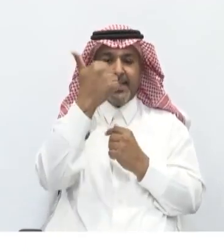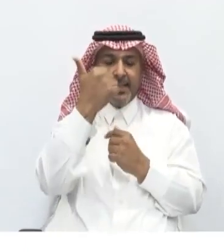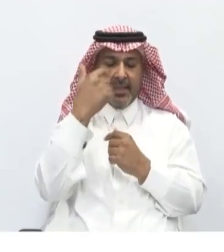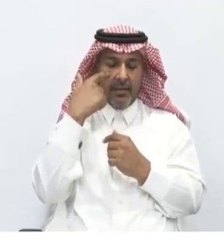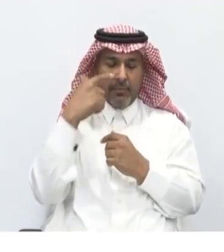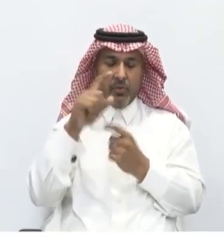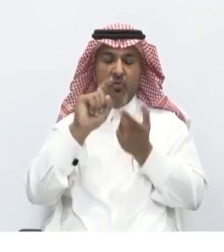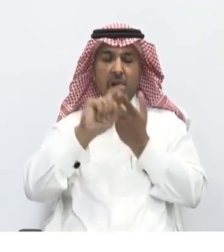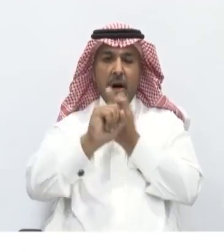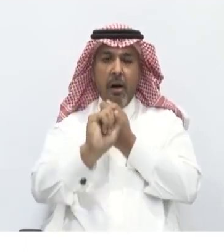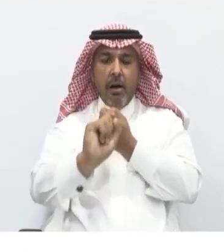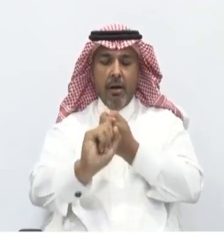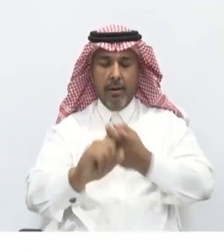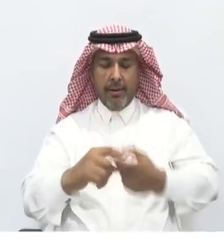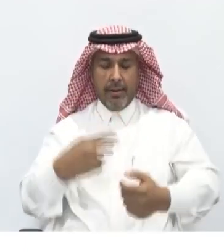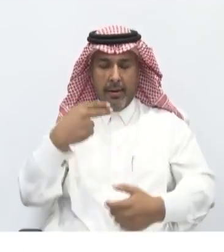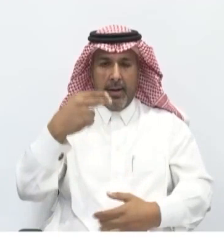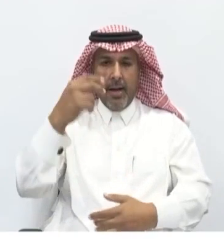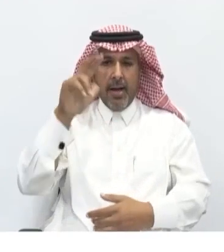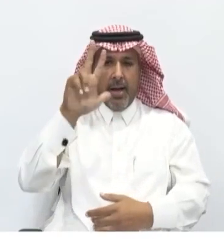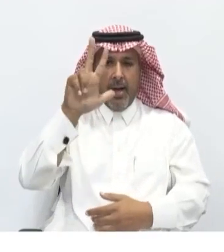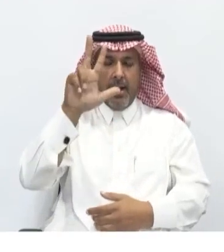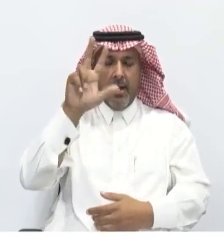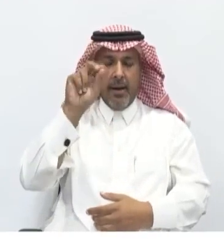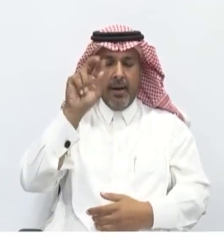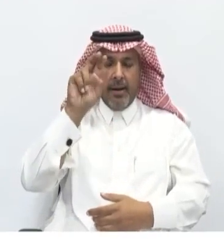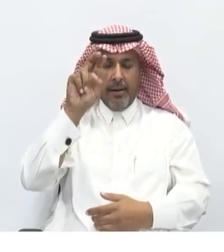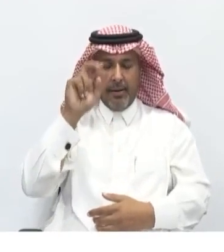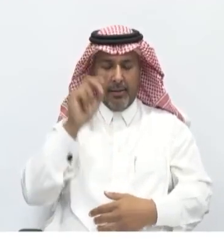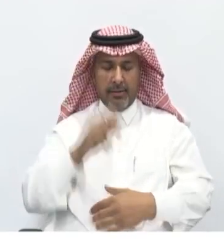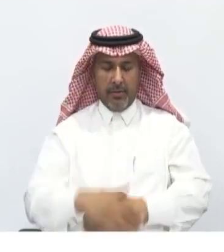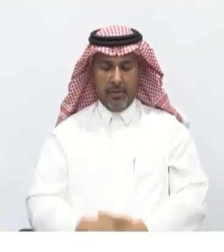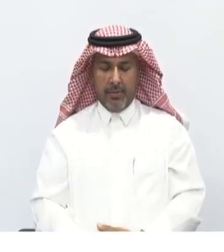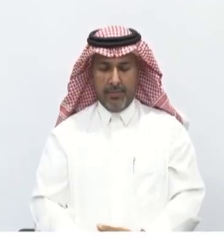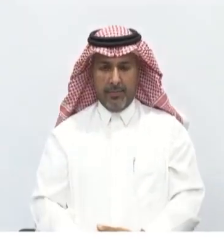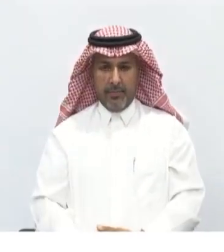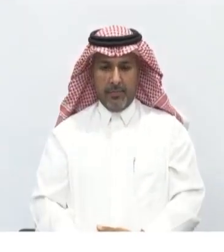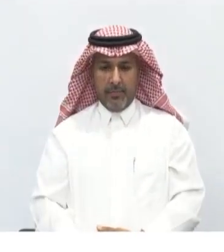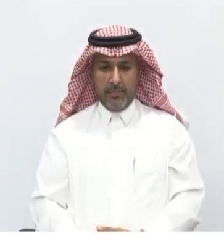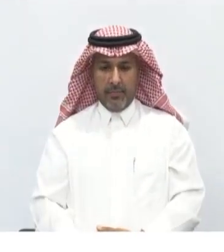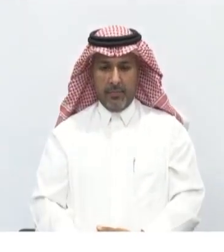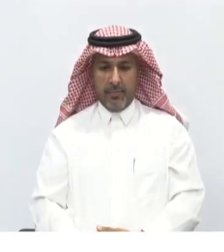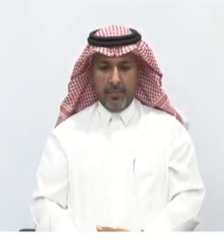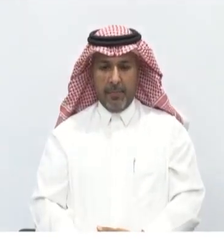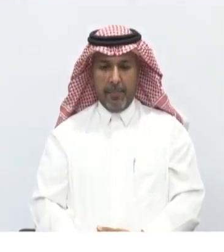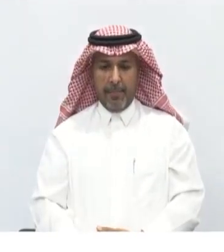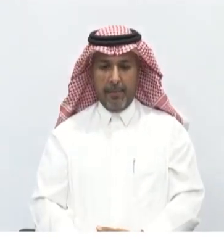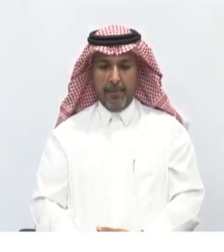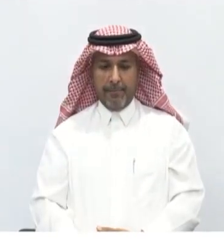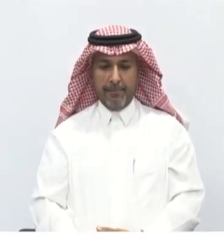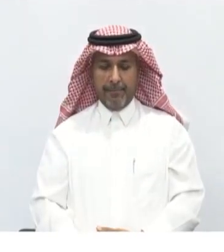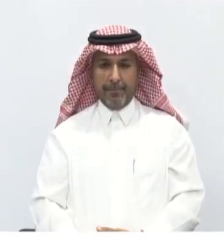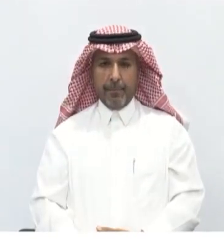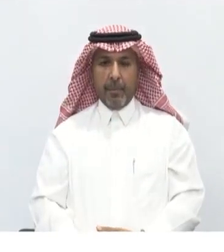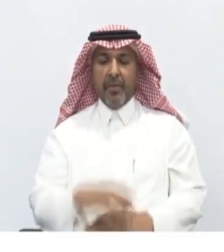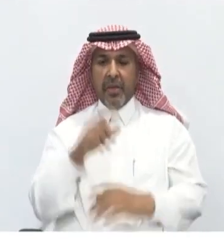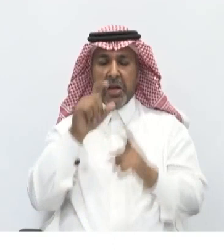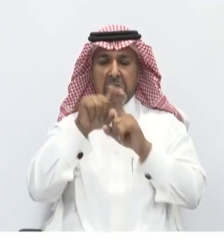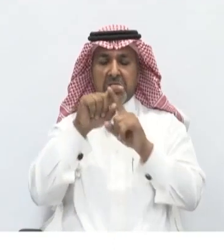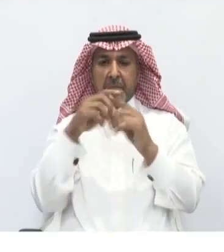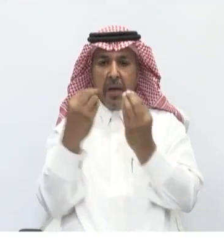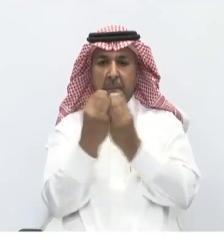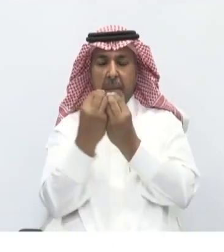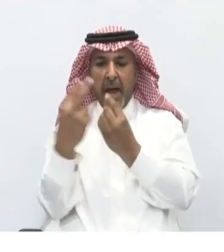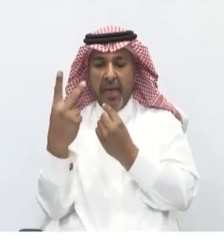اذ تشكل كل ماده من المواد الثلاث في المعادله نسبه مع المادتين